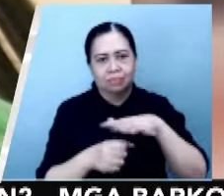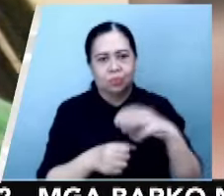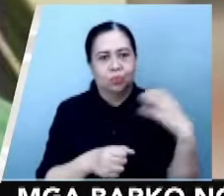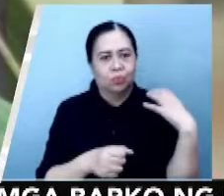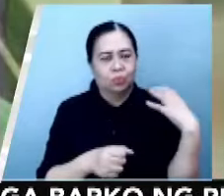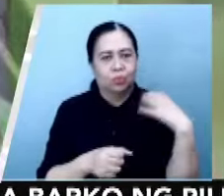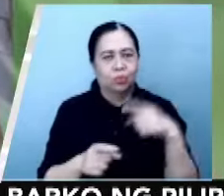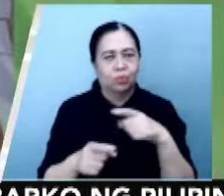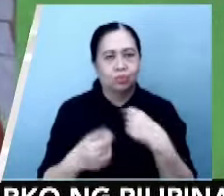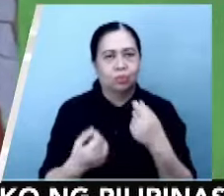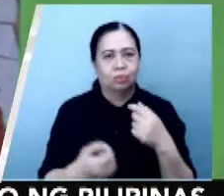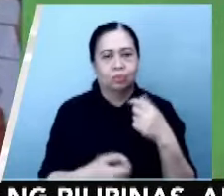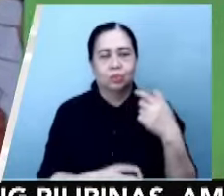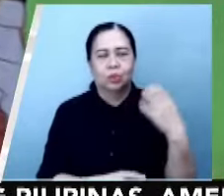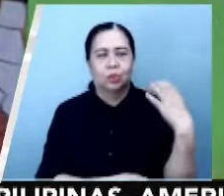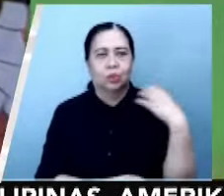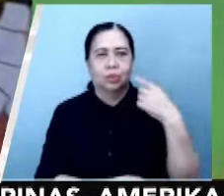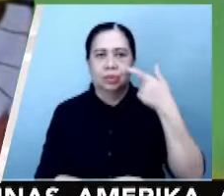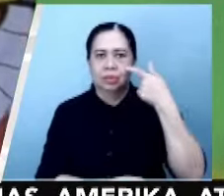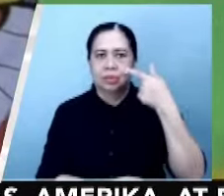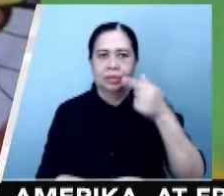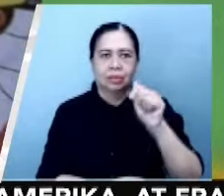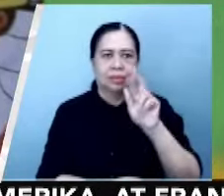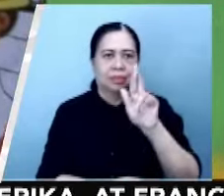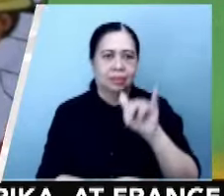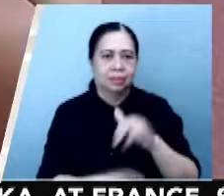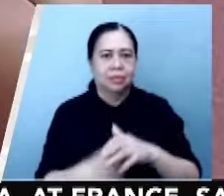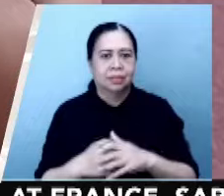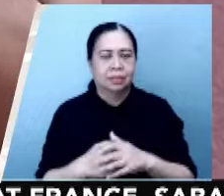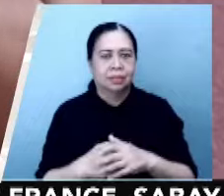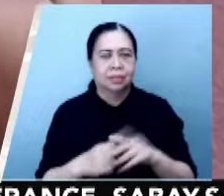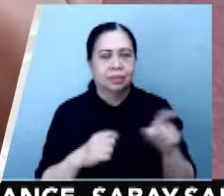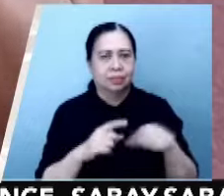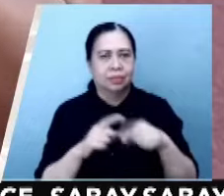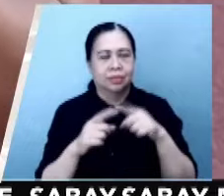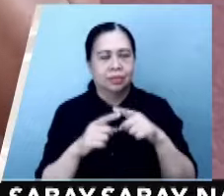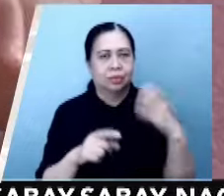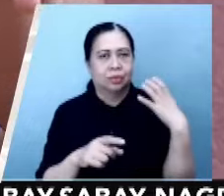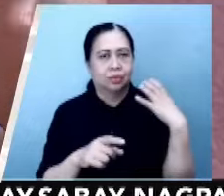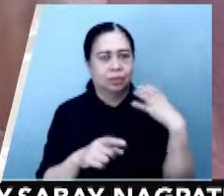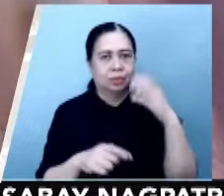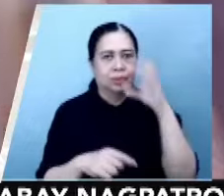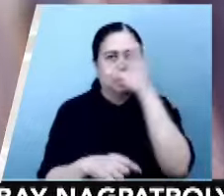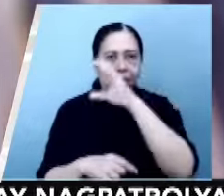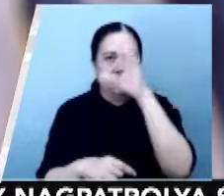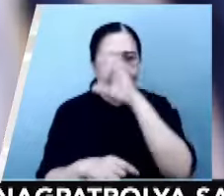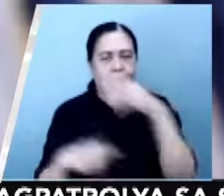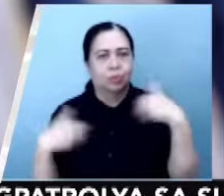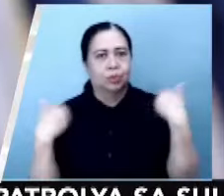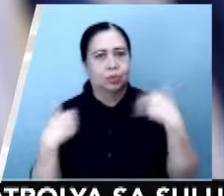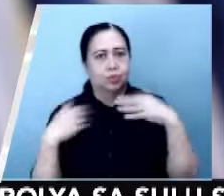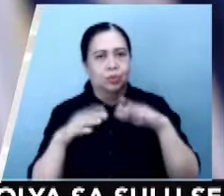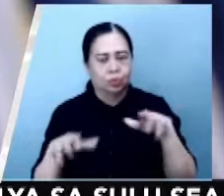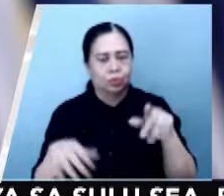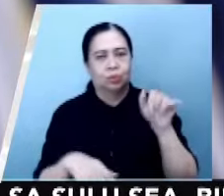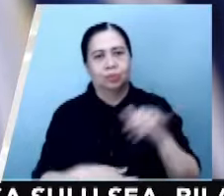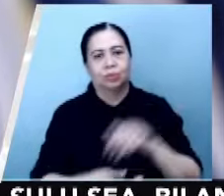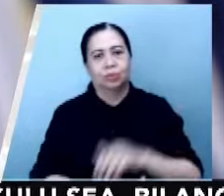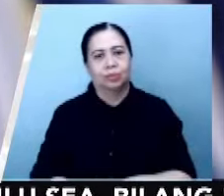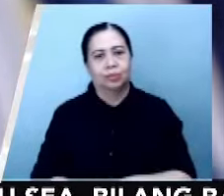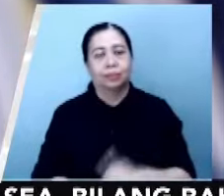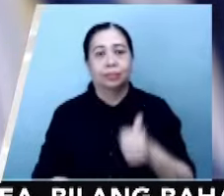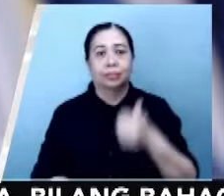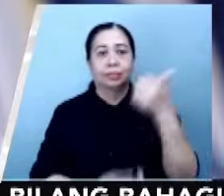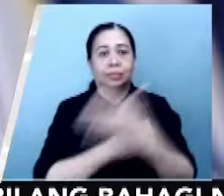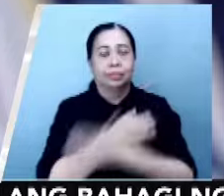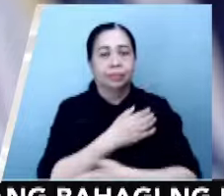Coach Gary, sir. Yung time na napasok siya sa coach, naghanap siya ng mga bata doon. Nasa ibang bansa at